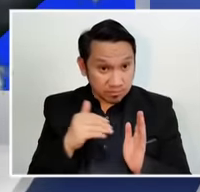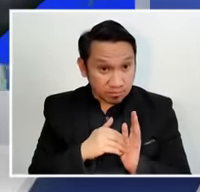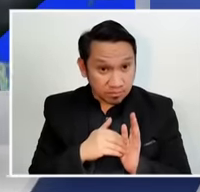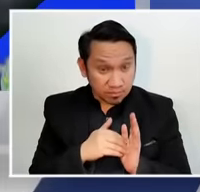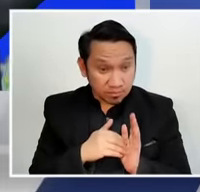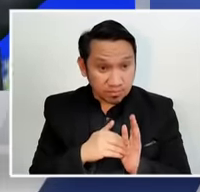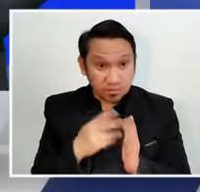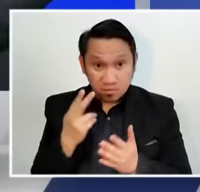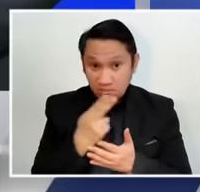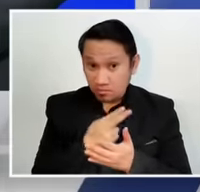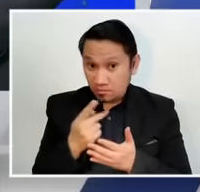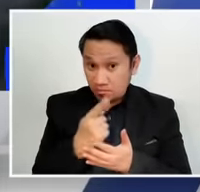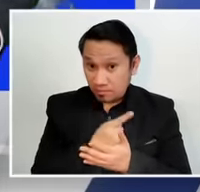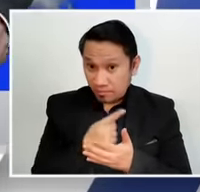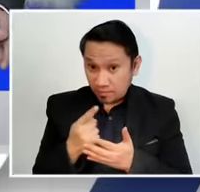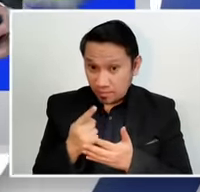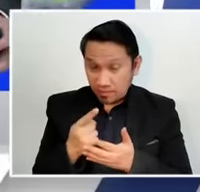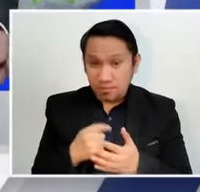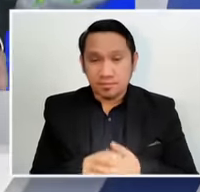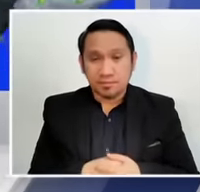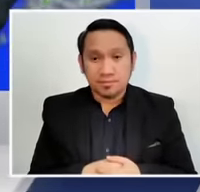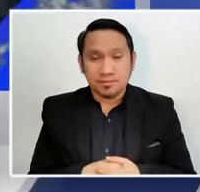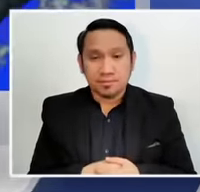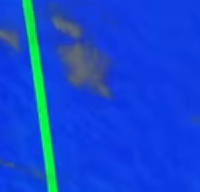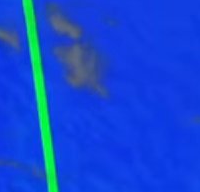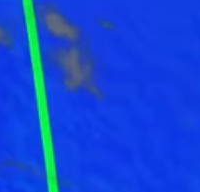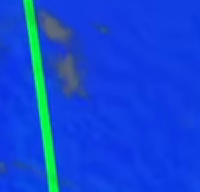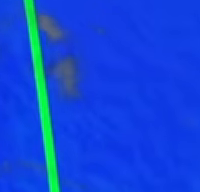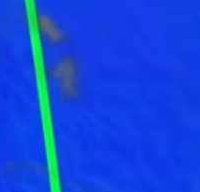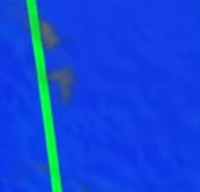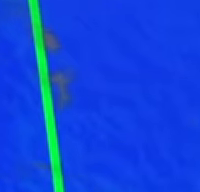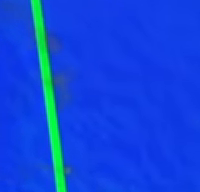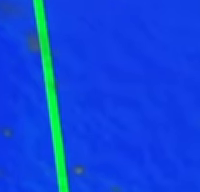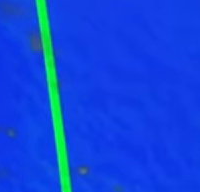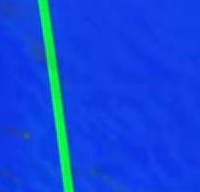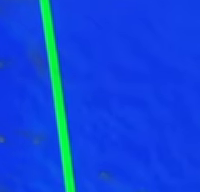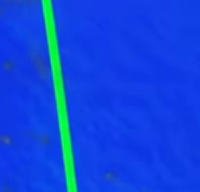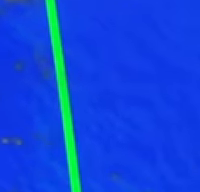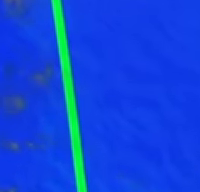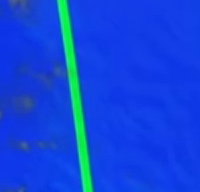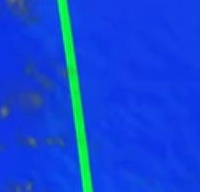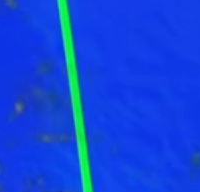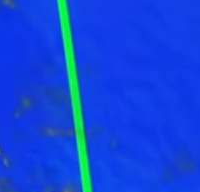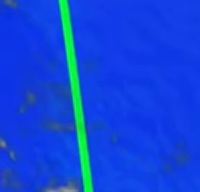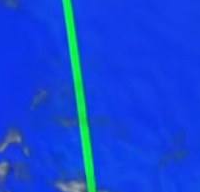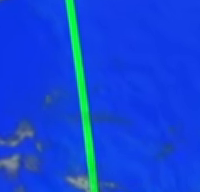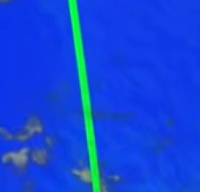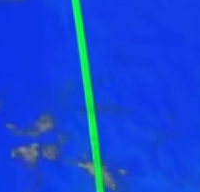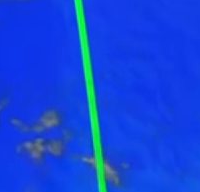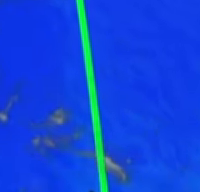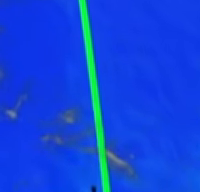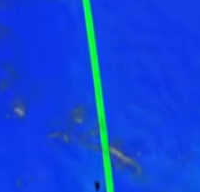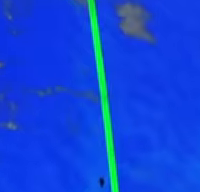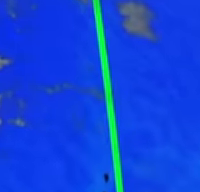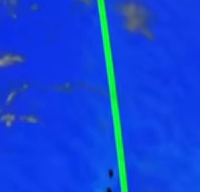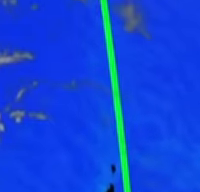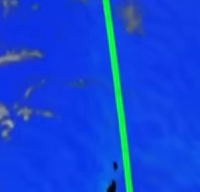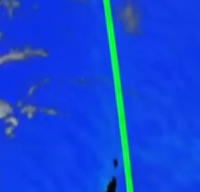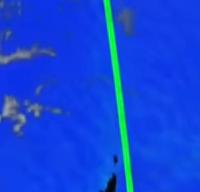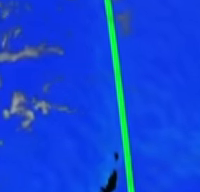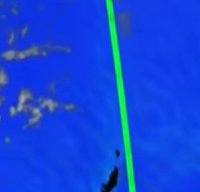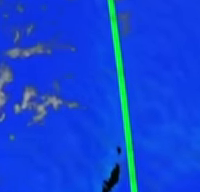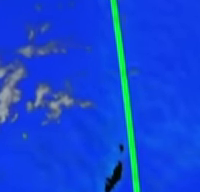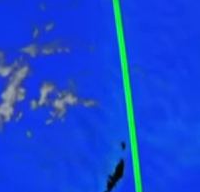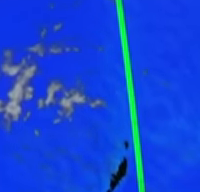Semana Santa weekend? Henry, nakaranas nga ng malakas na ulan hindi lang sa Metro Manila maging sa may Northern at Central Luzon Dahil